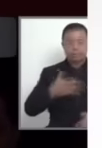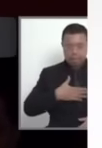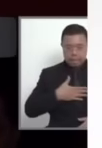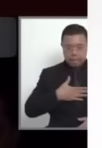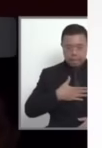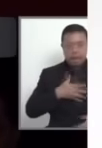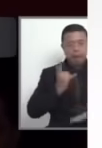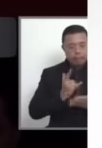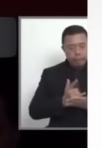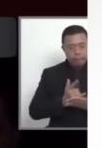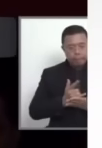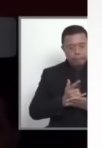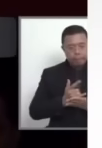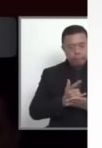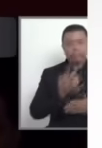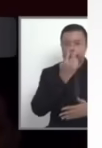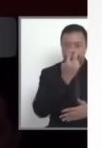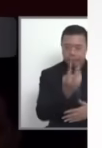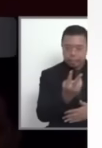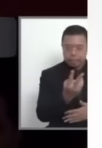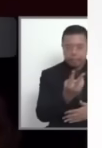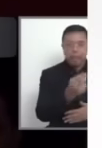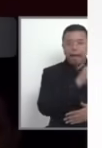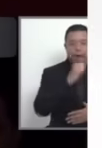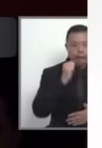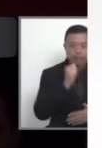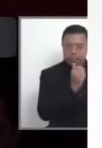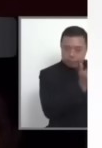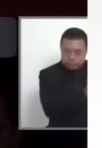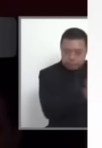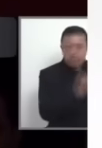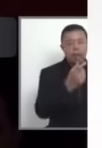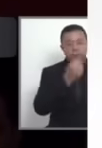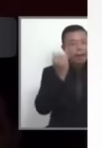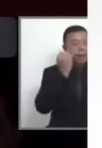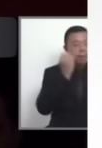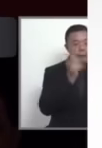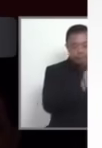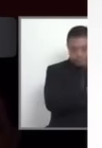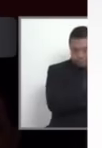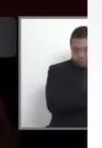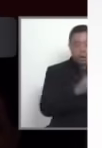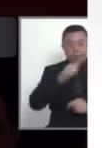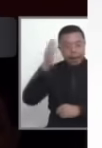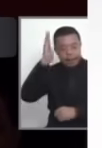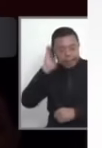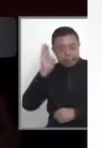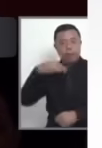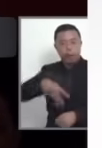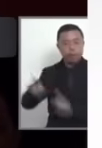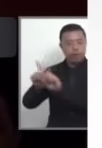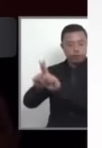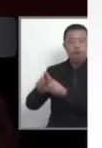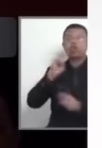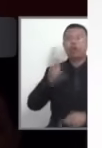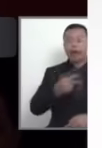itu dikaitkan dengan ketidaksantunan dan seterusnya. Ya, atau kritik dari apa yang disampaikan Pak Prabowo, itu mungkin bagus bagi pendukung Pak